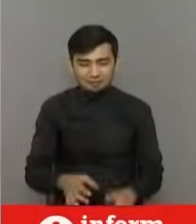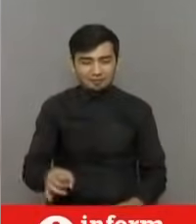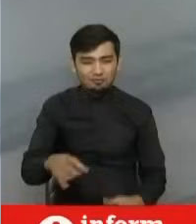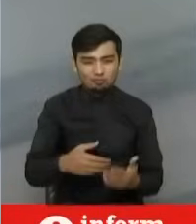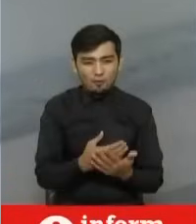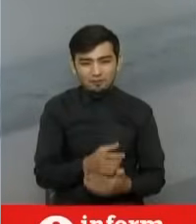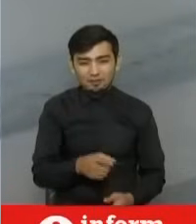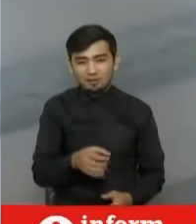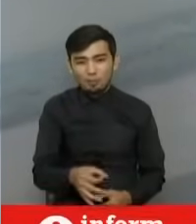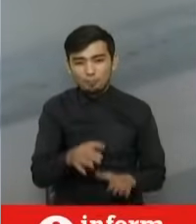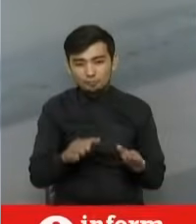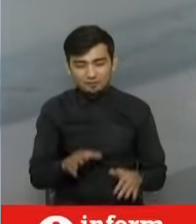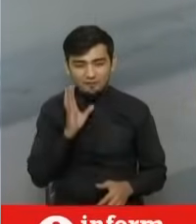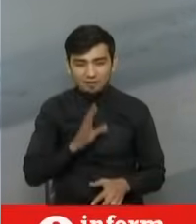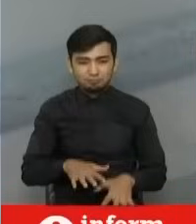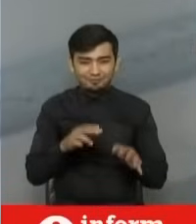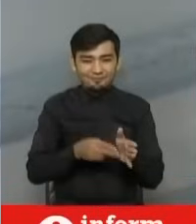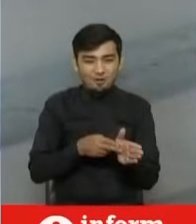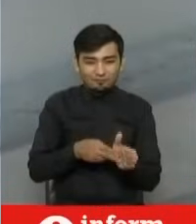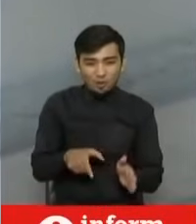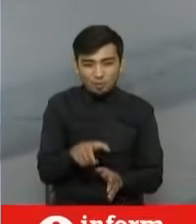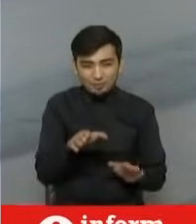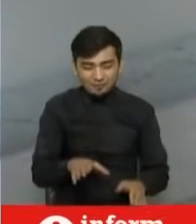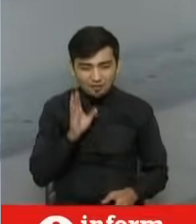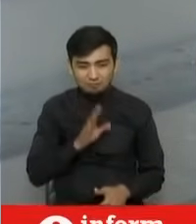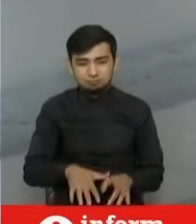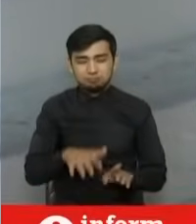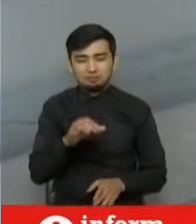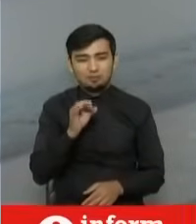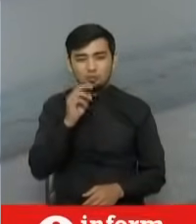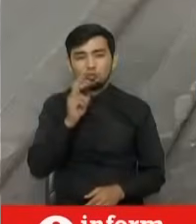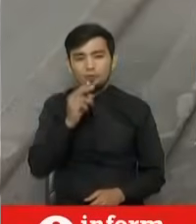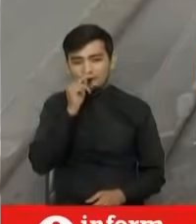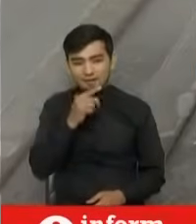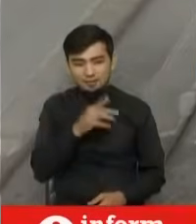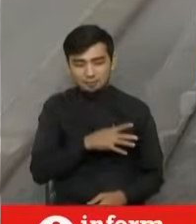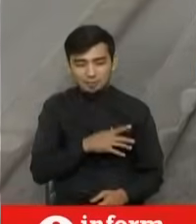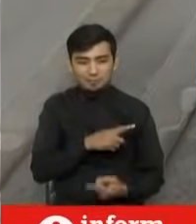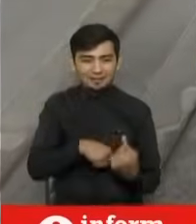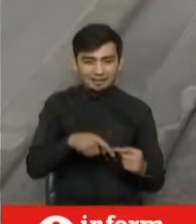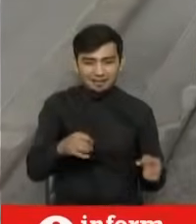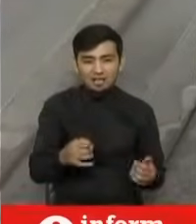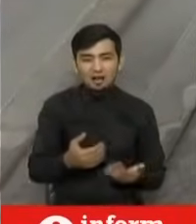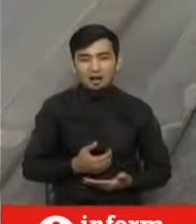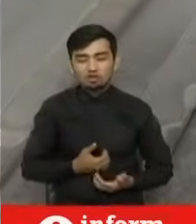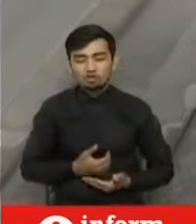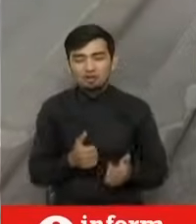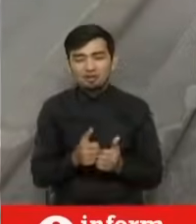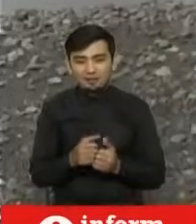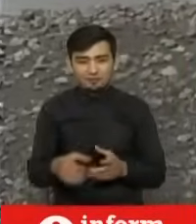водоём образовался прямо на железнодорожных путях и кого винят бизнесмены и местные жители выяснял Людмила